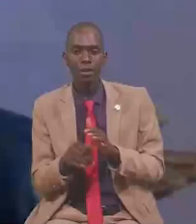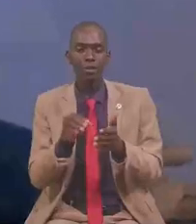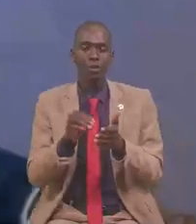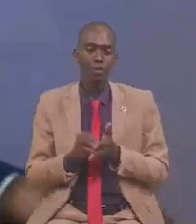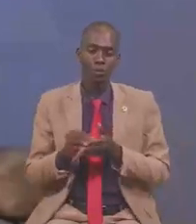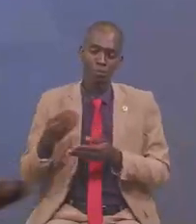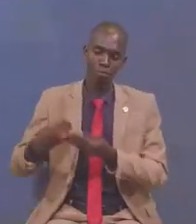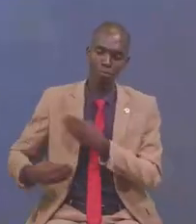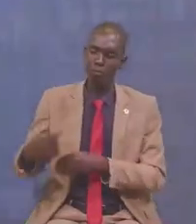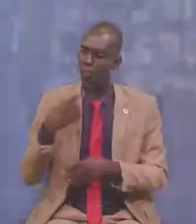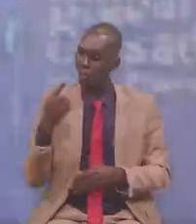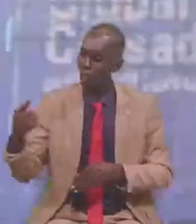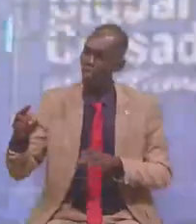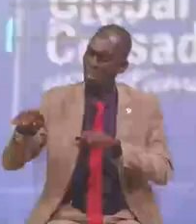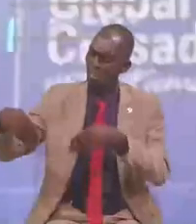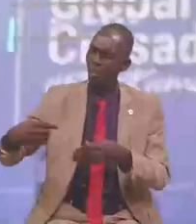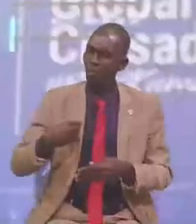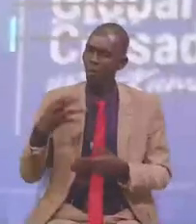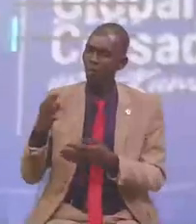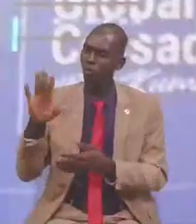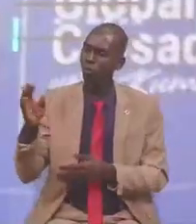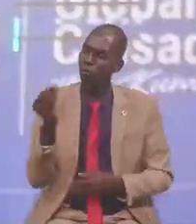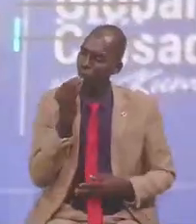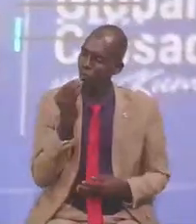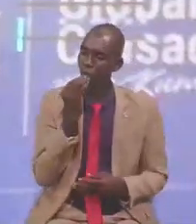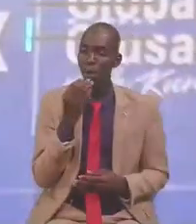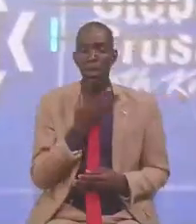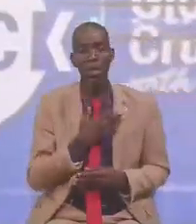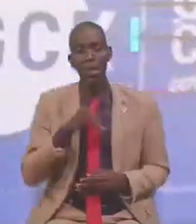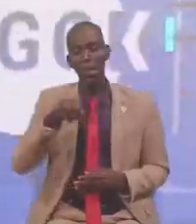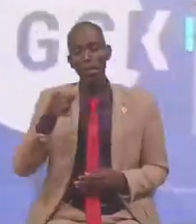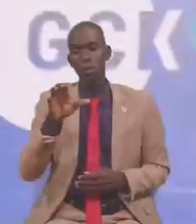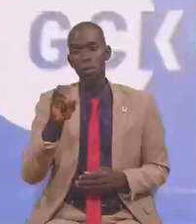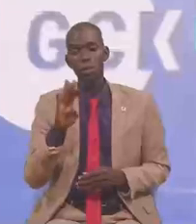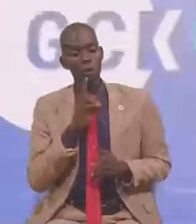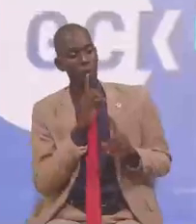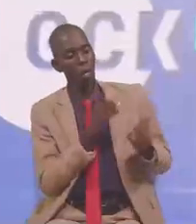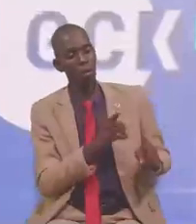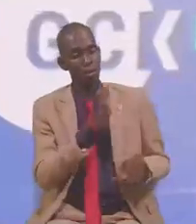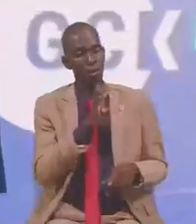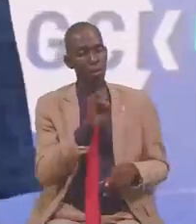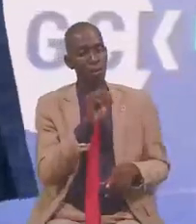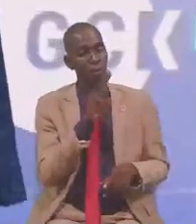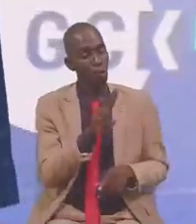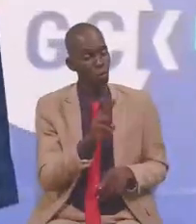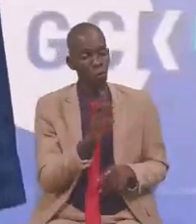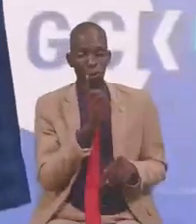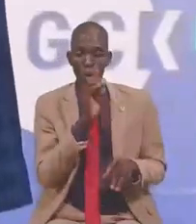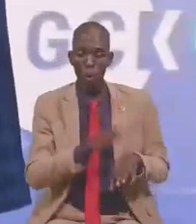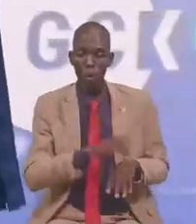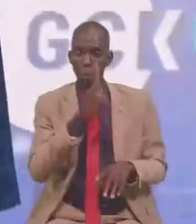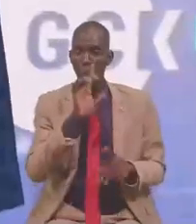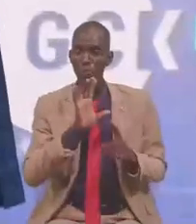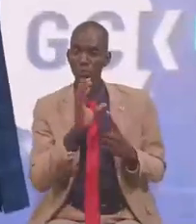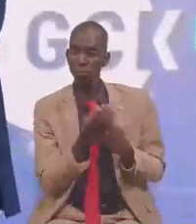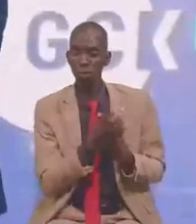dire que donne-moi de telles lentilles. Jacob a dit, mais à une seule condition, que tu